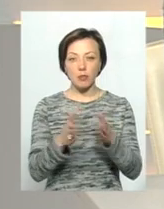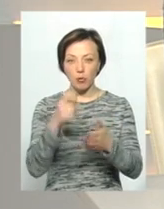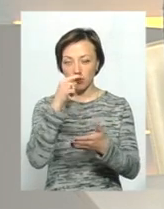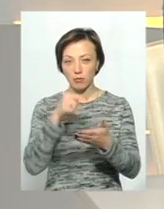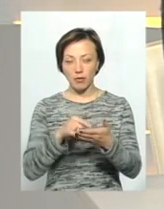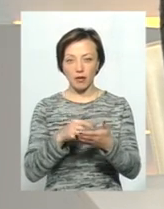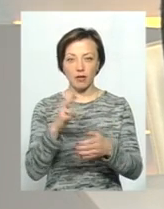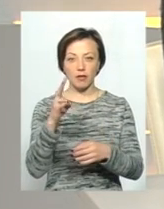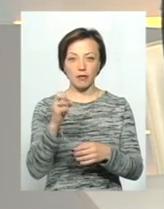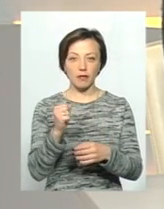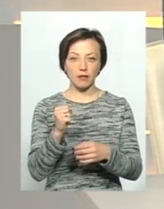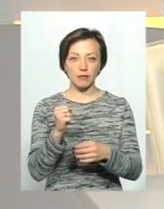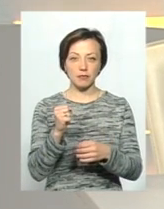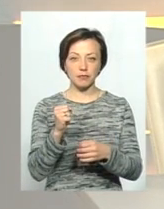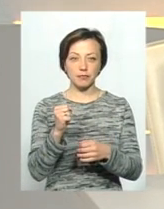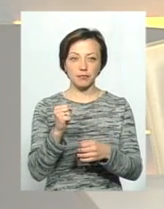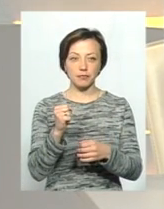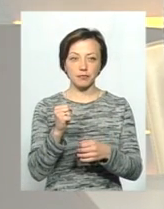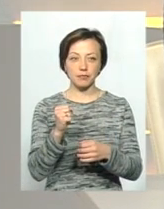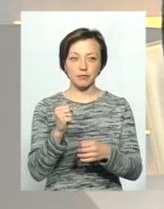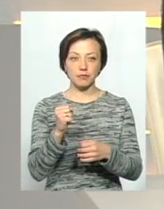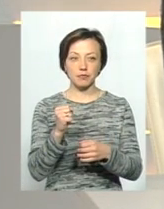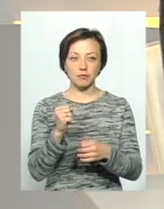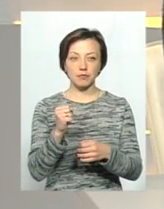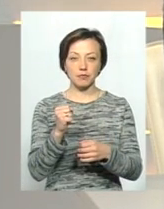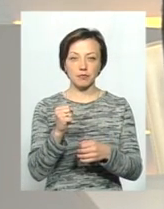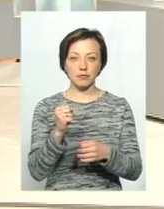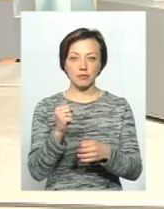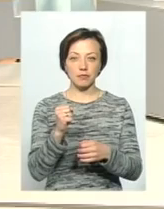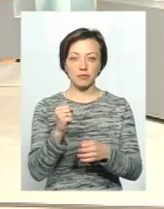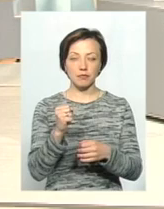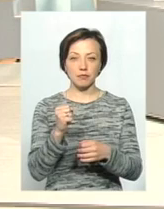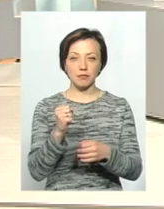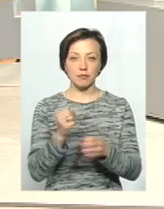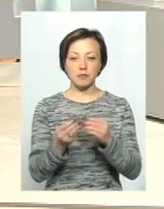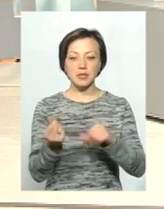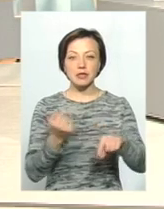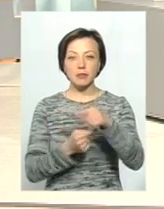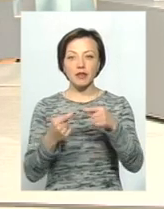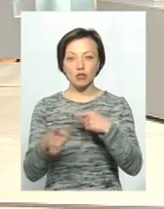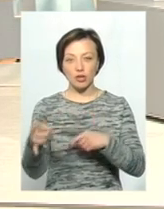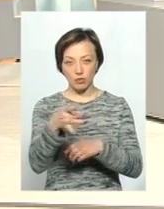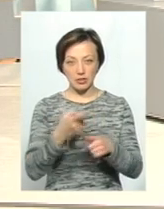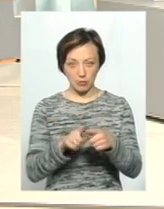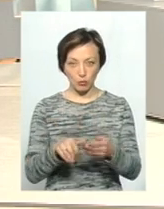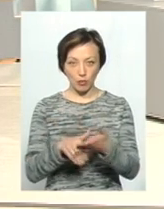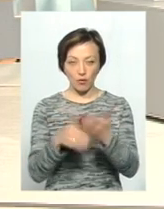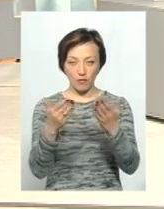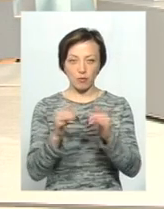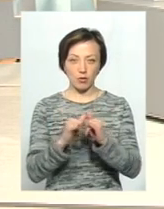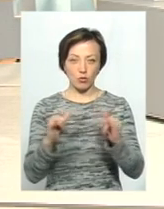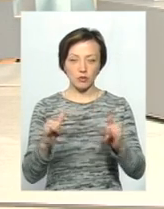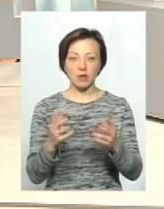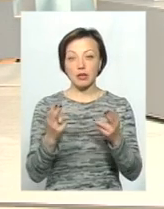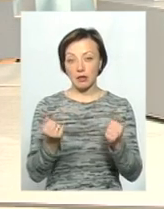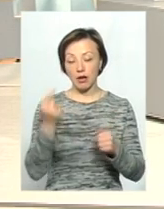потрапляла до підприємств, до підприємців інших регіонів, це допомогло би вам для розвитку? Так,